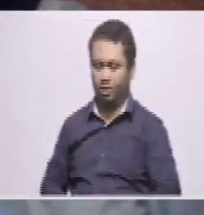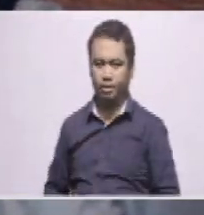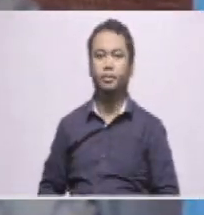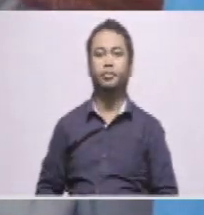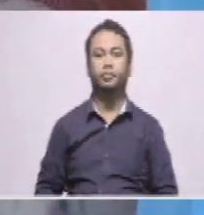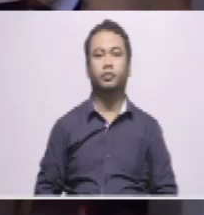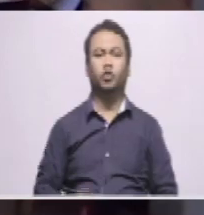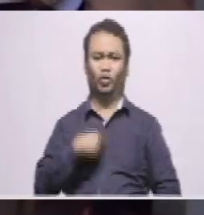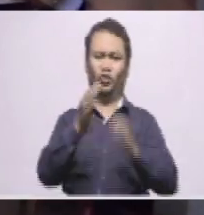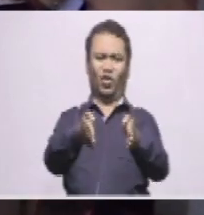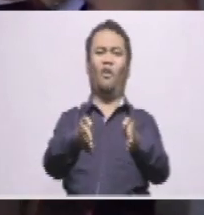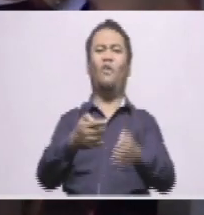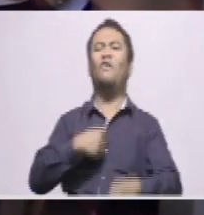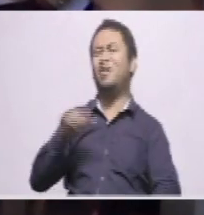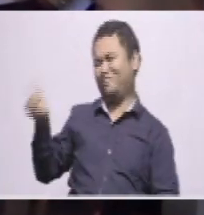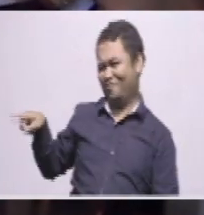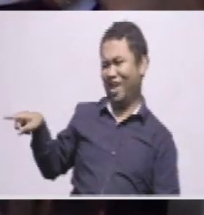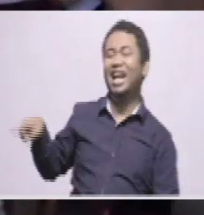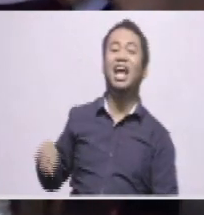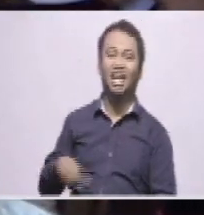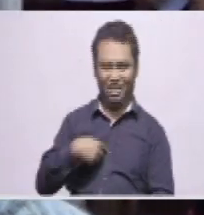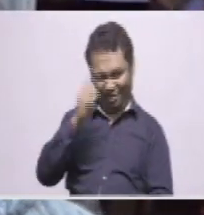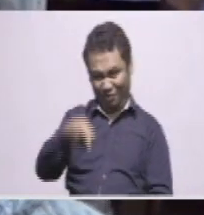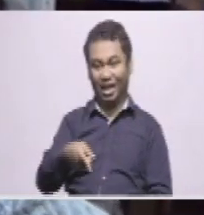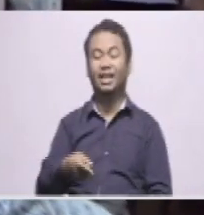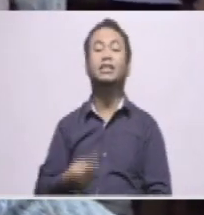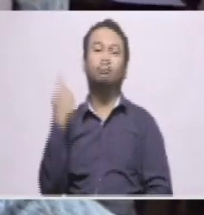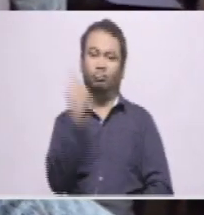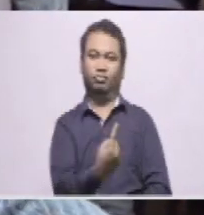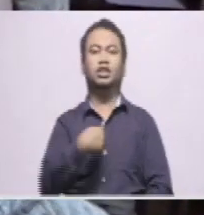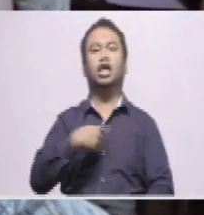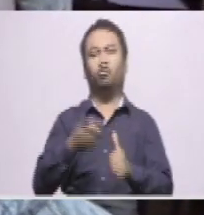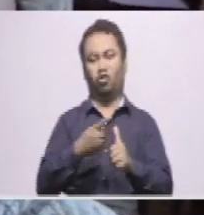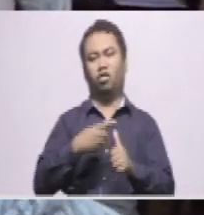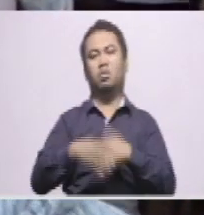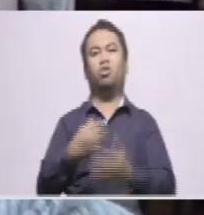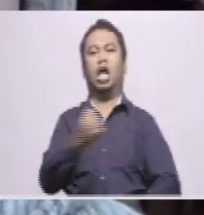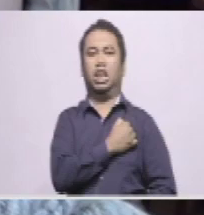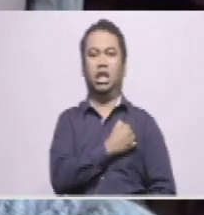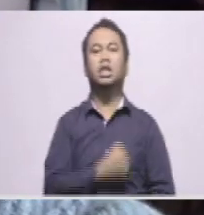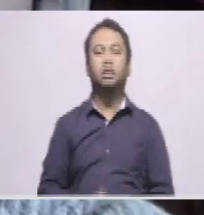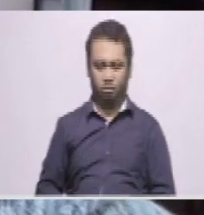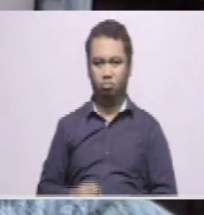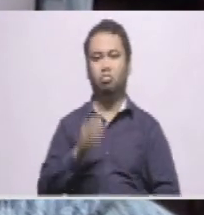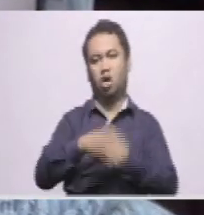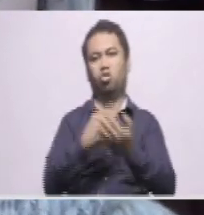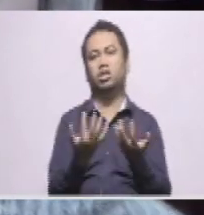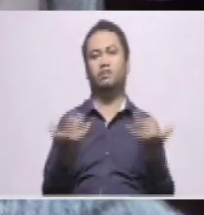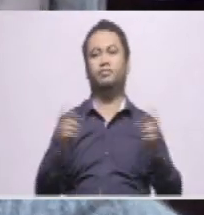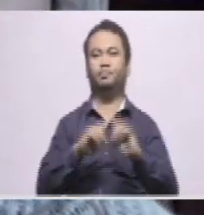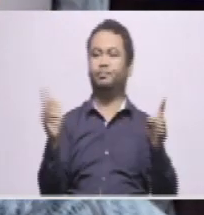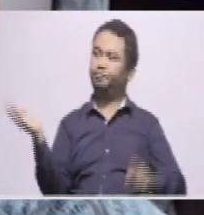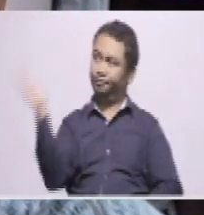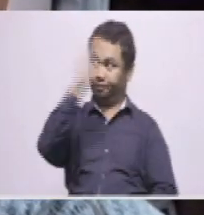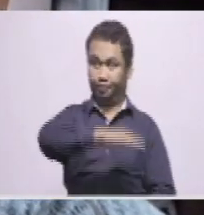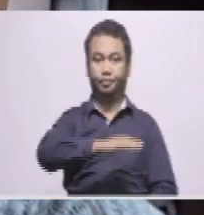fitarana dia tsy mantsy ny maraina foana ny antony a tiako ny vita aloha ilay adily ahafahako manao zavatra fa raha misy zavatra fa tokony atao dia sady